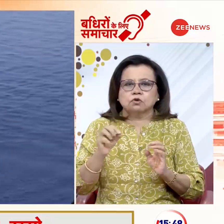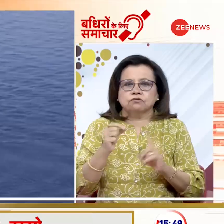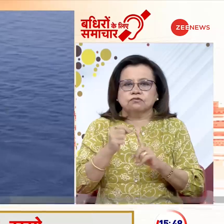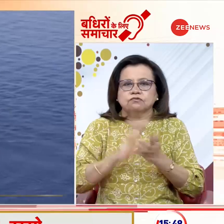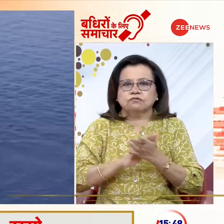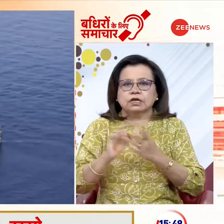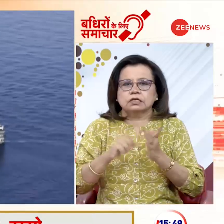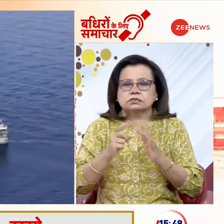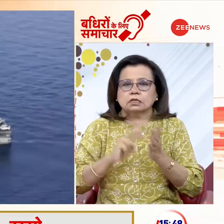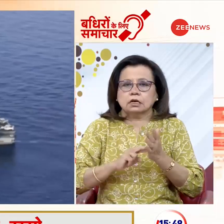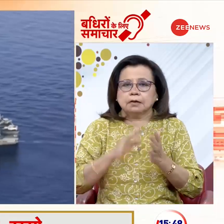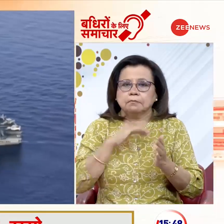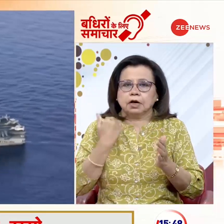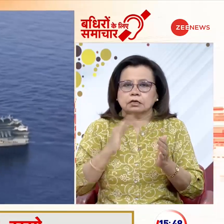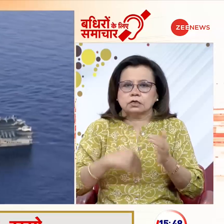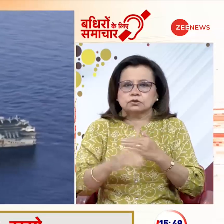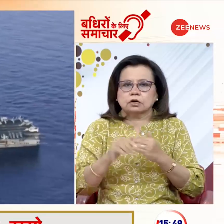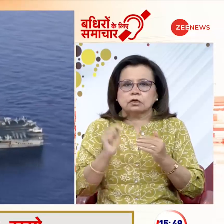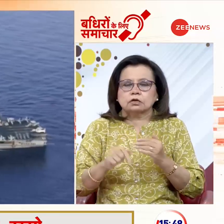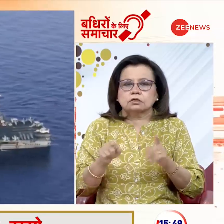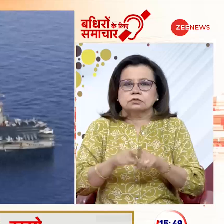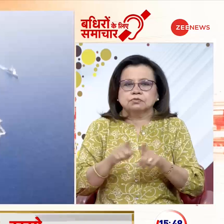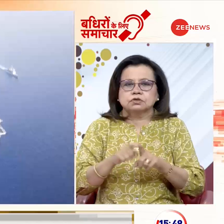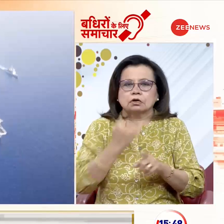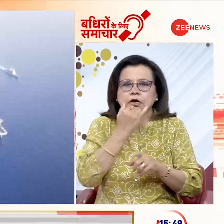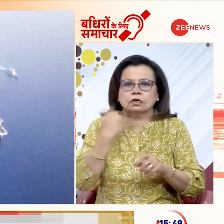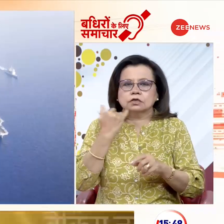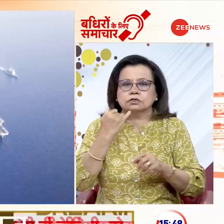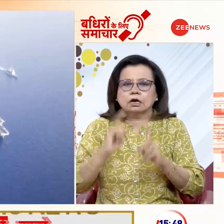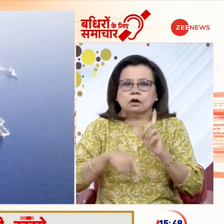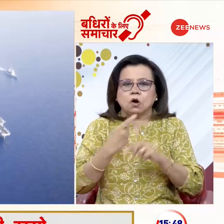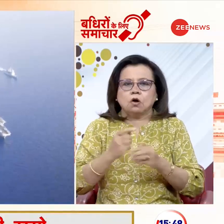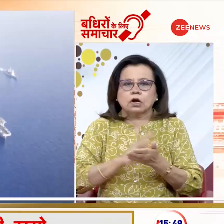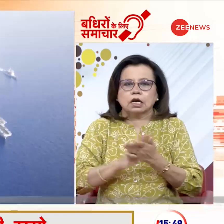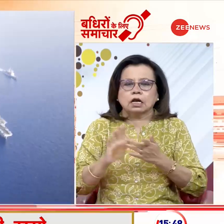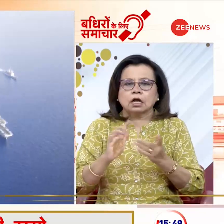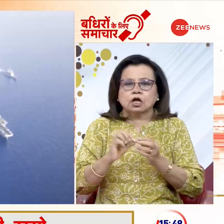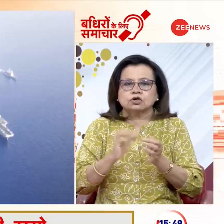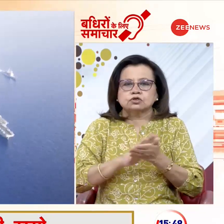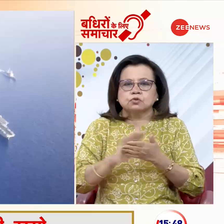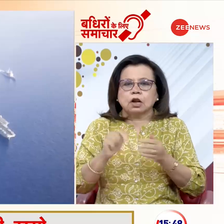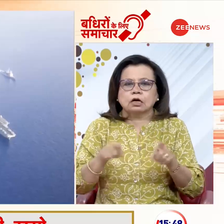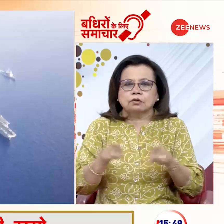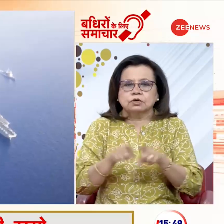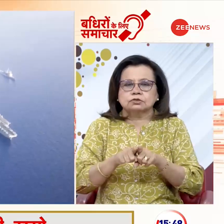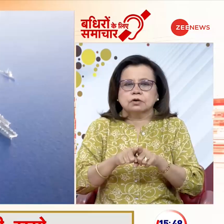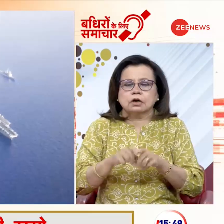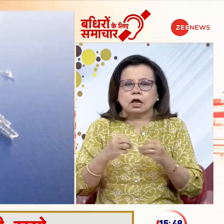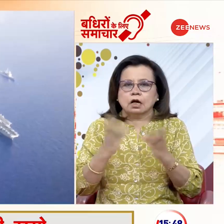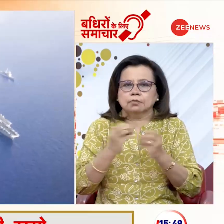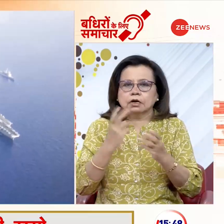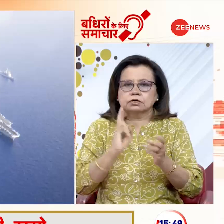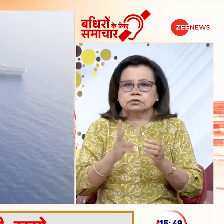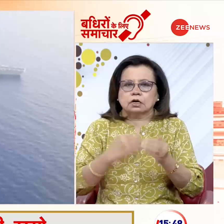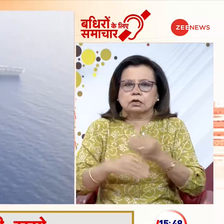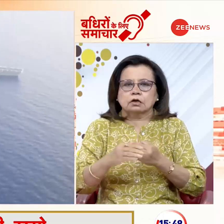9,700 फिलिस्तीनी मारे जा चुके हैं और इस बीच इसराइल और हिजबुल्ला के बीच भी हमले जारी